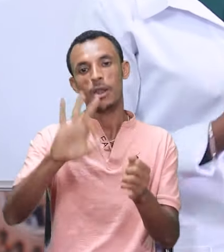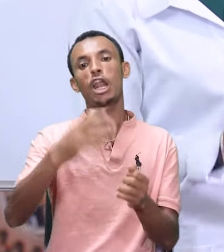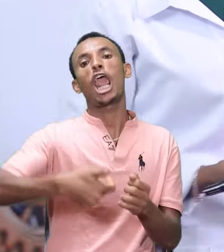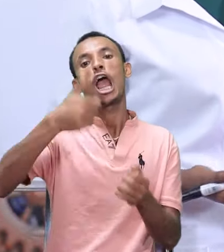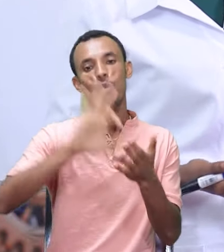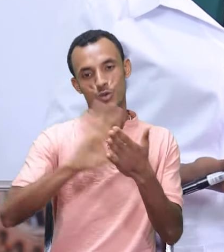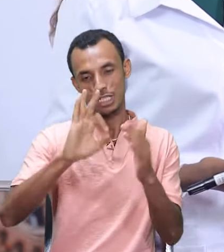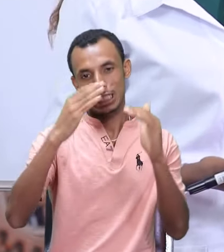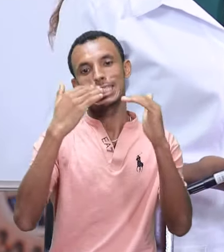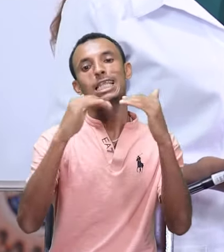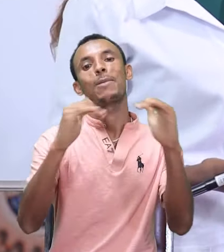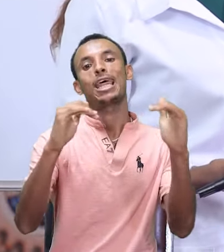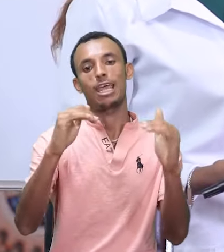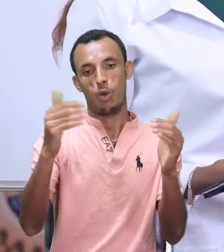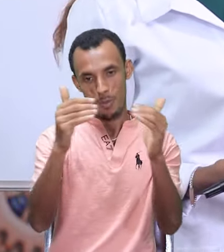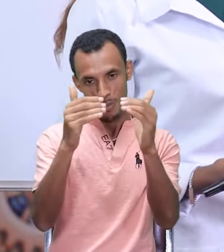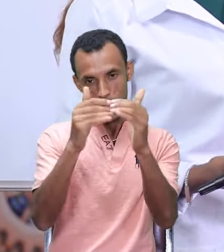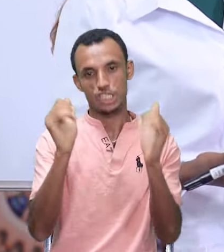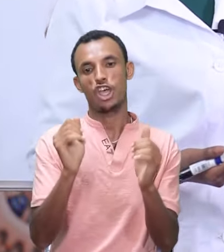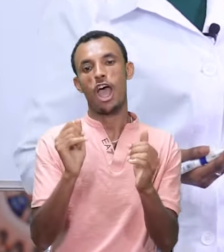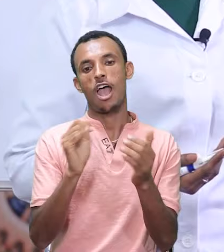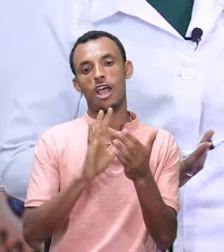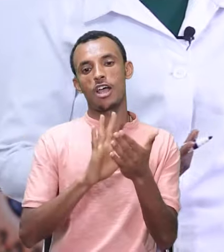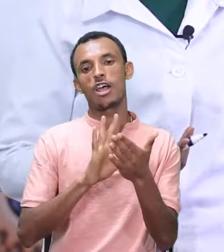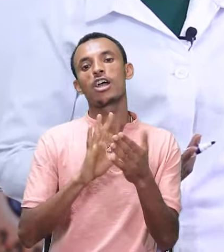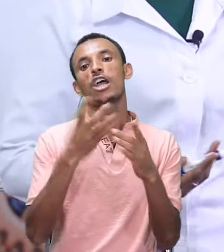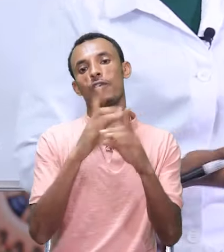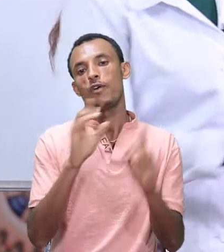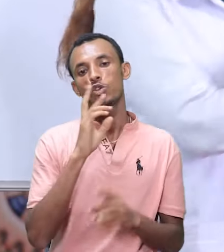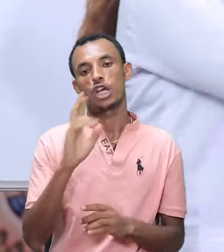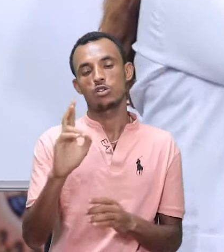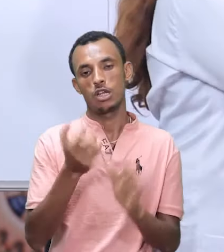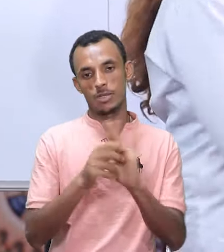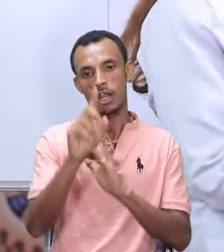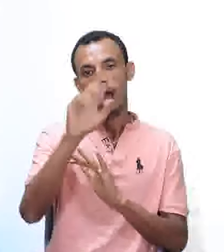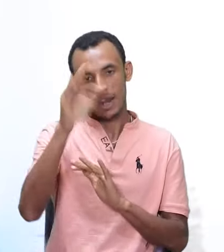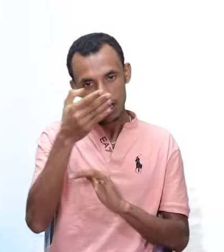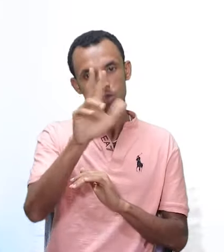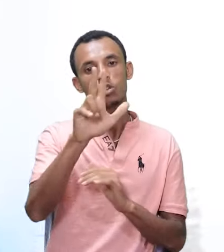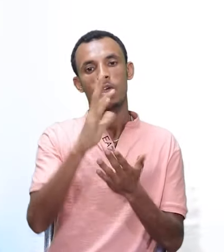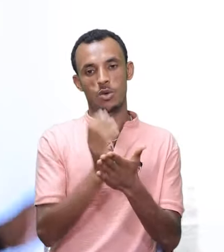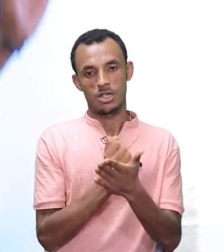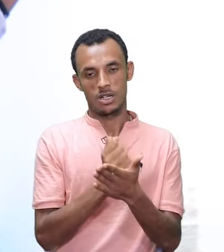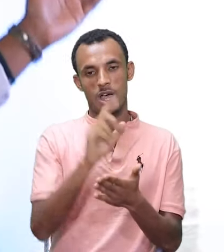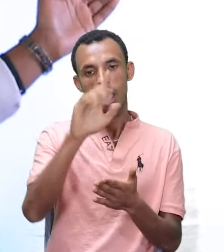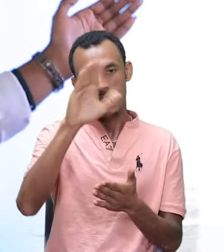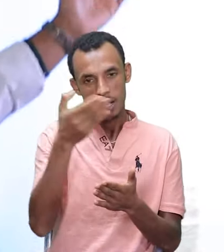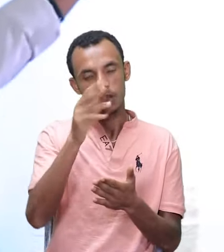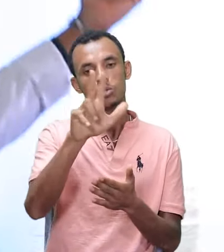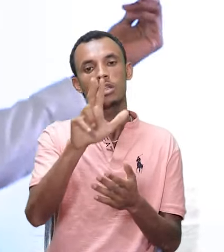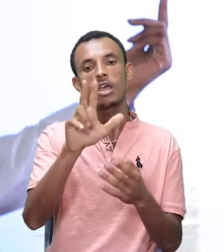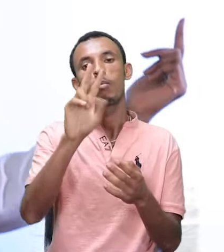ቁጥሮች ተመጣጣኝ ክፍልፋዮች ናቸው ወይም ደግሞ አቻ ክፍልፋዮች ይባላሉ ለምሳሌ 1/3ኛን ወሰድን